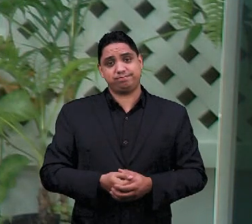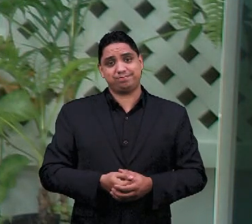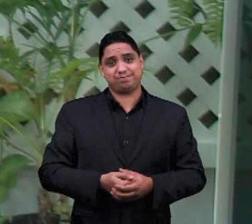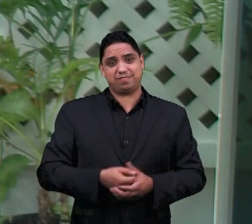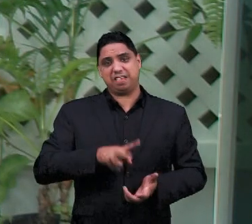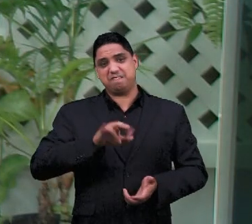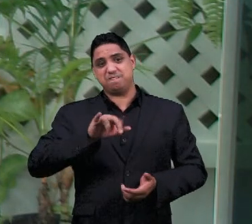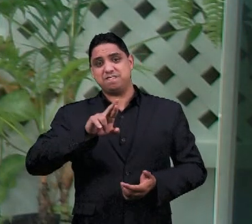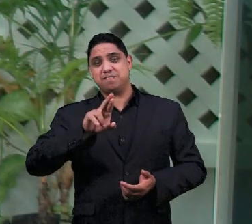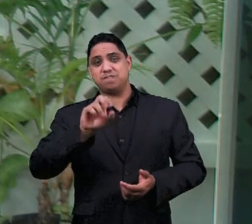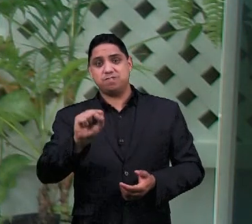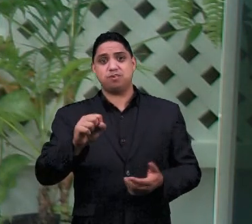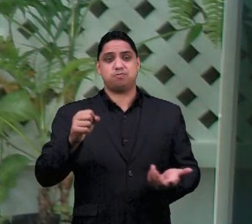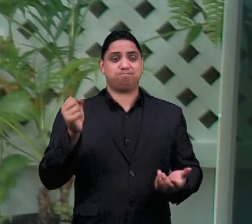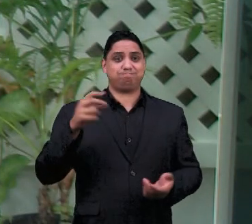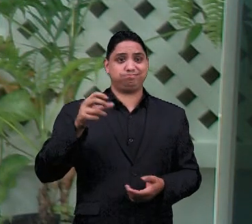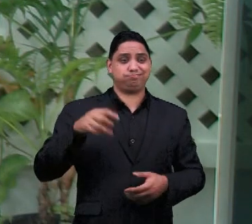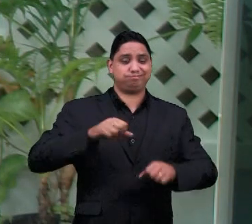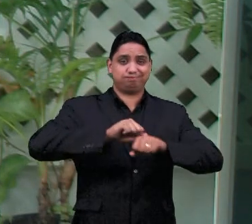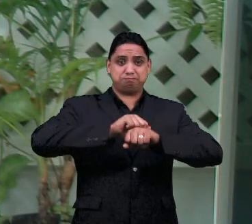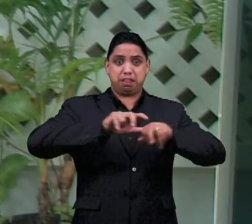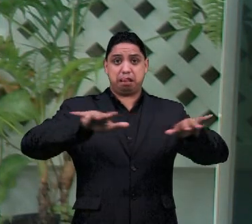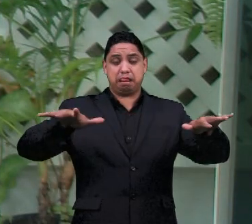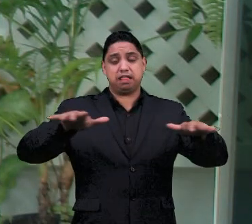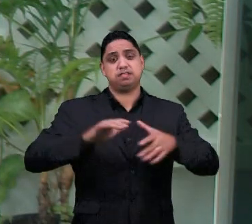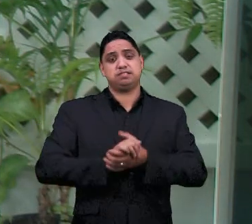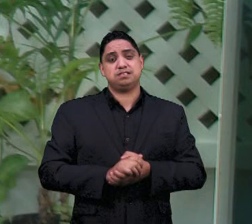Vous devez prendre soin de votre santé.